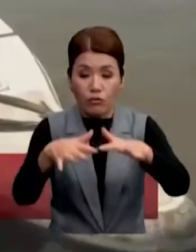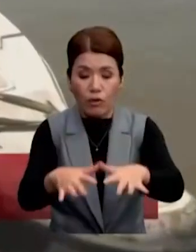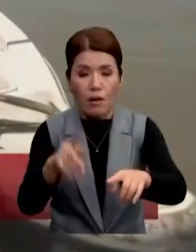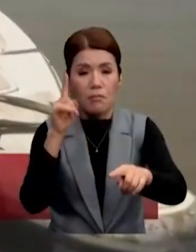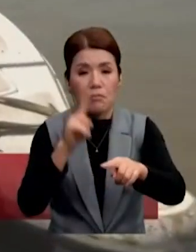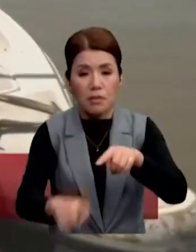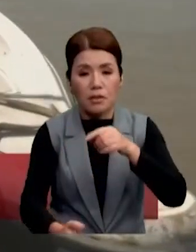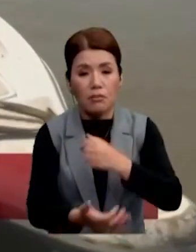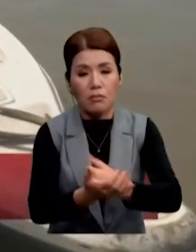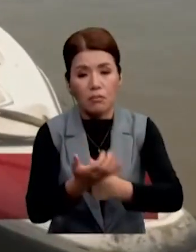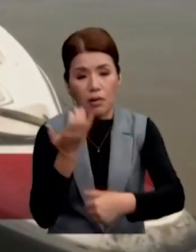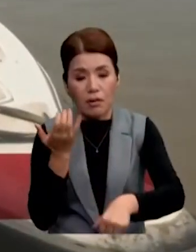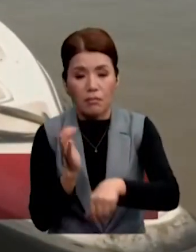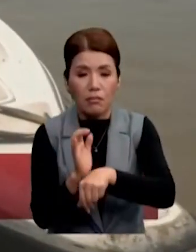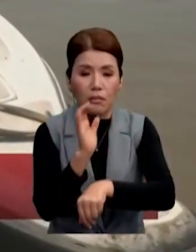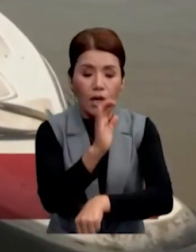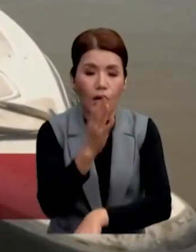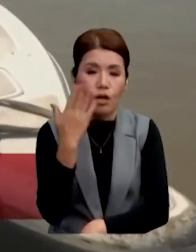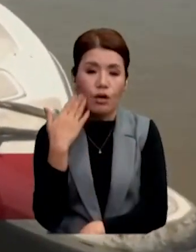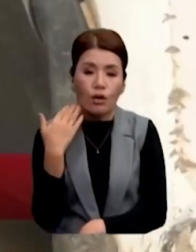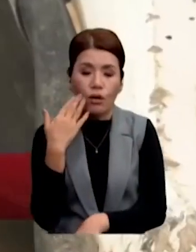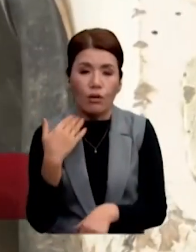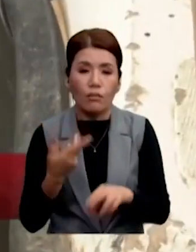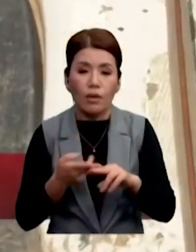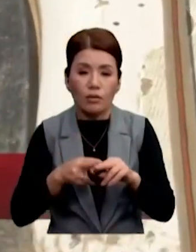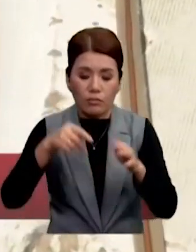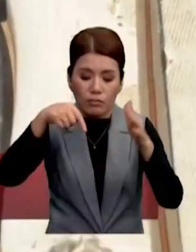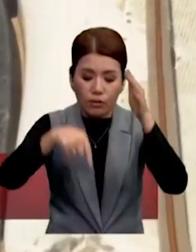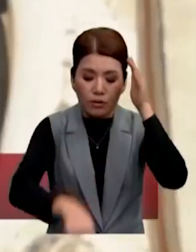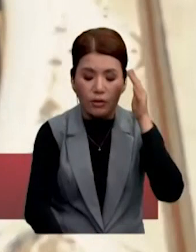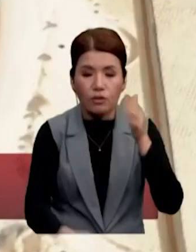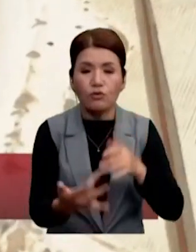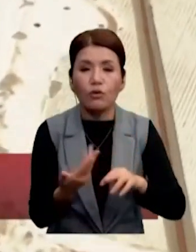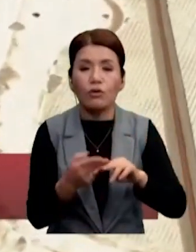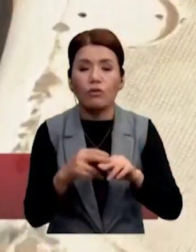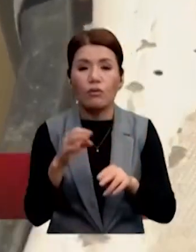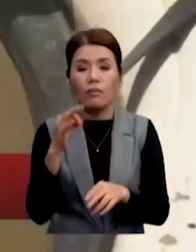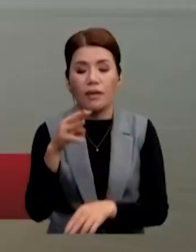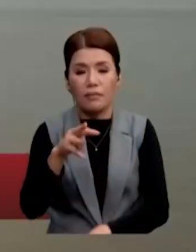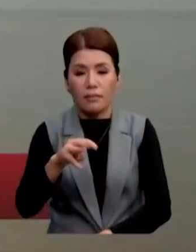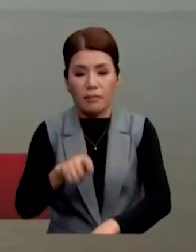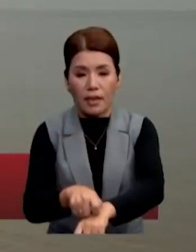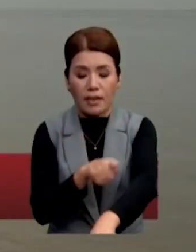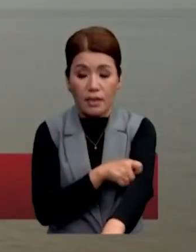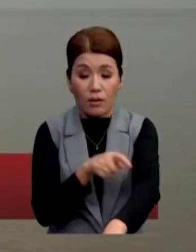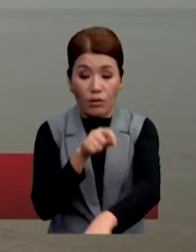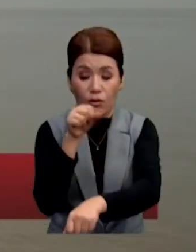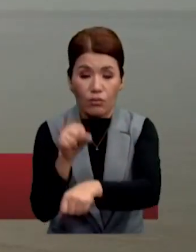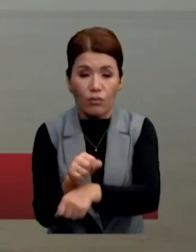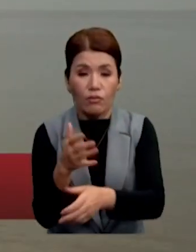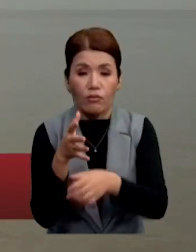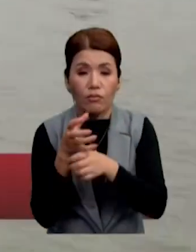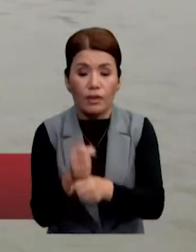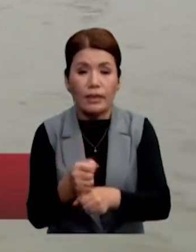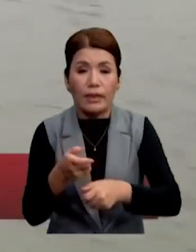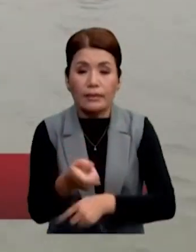келеді. Жылдан жылға тайызданып келе жатқан теңіз табанының тереңдігі қазір жарты метрге де жетпейді. Порт жұмысының тұралағанын былай қойғанда бұл